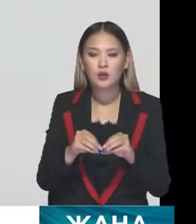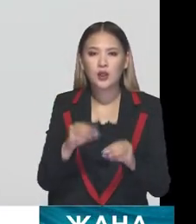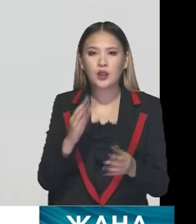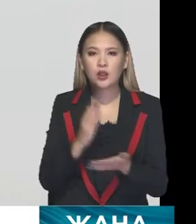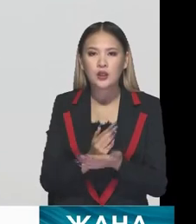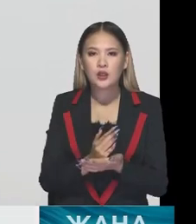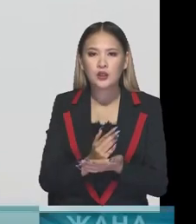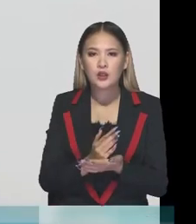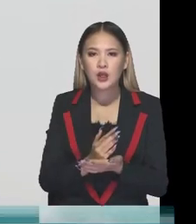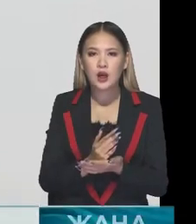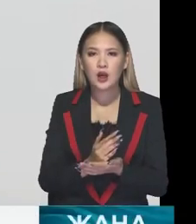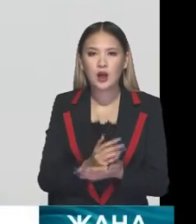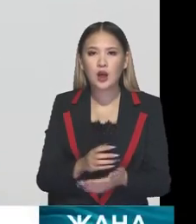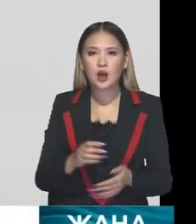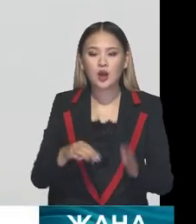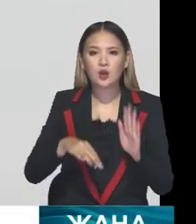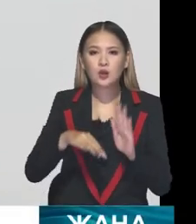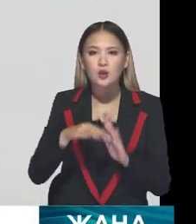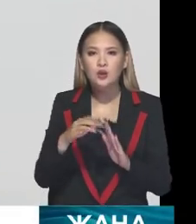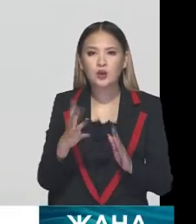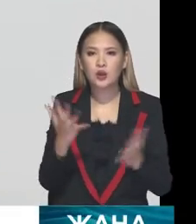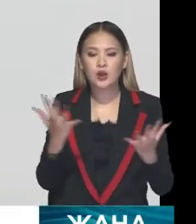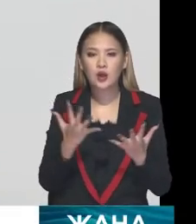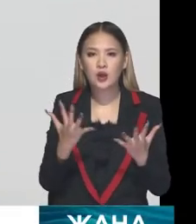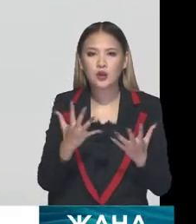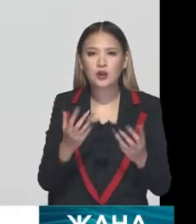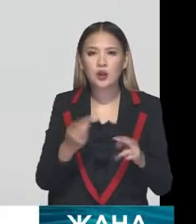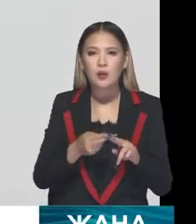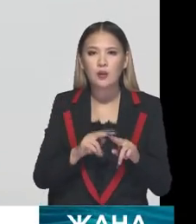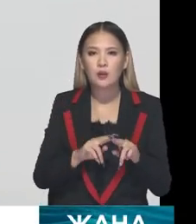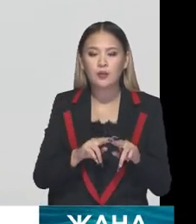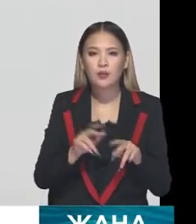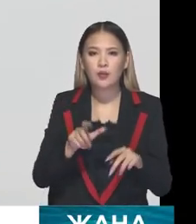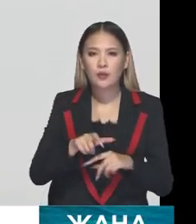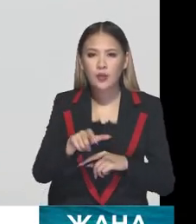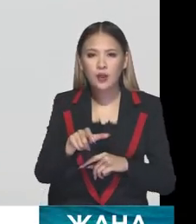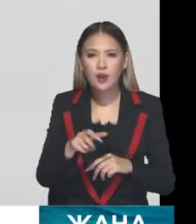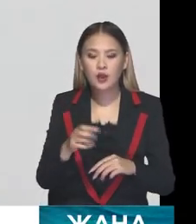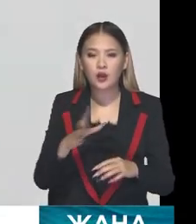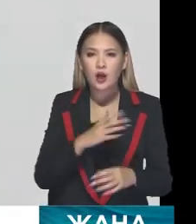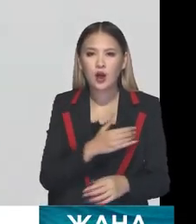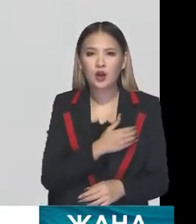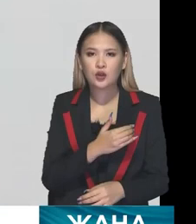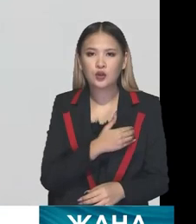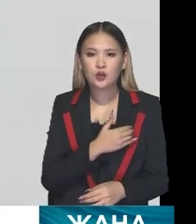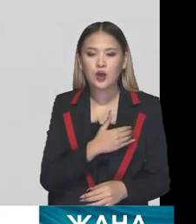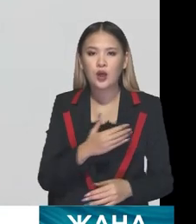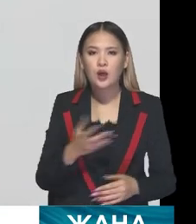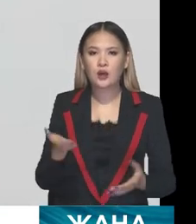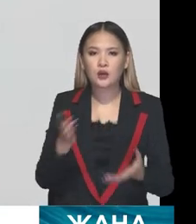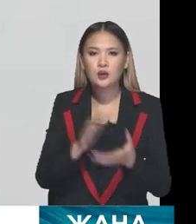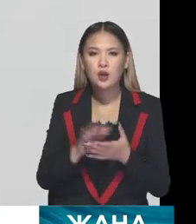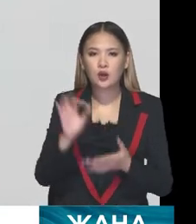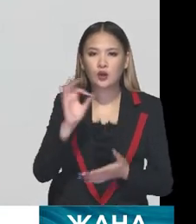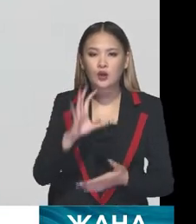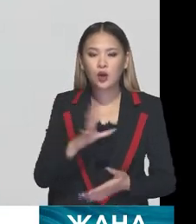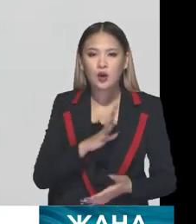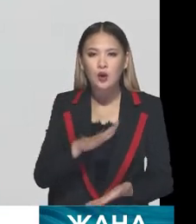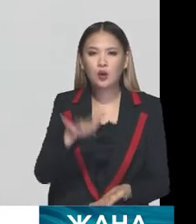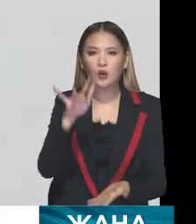сапа жағына тоқталатын болсақ, біз өзіміздің мекемені кішігірім таныстырып өткім келеді. Яғни біздің мекеме ұлттық сапа